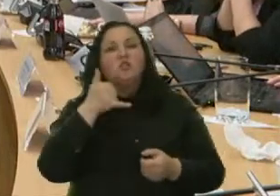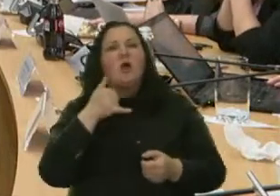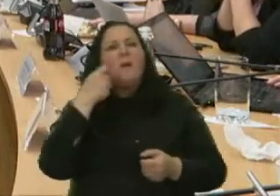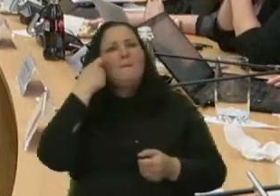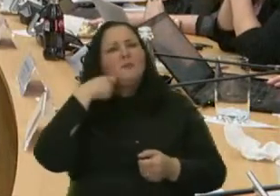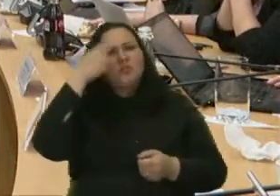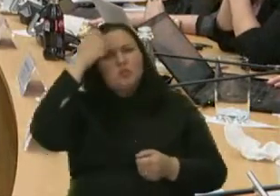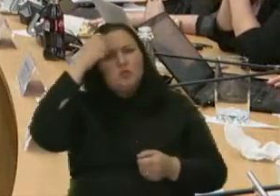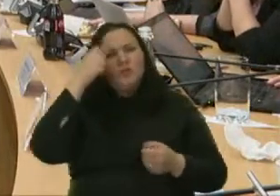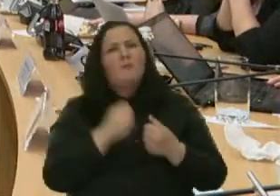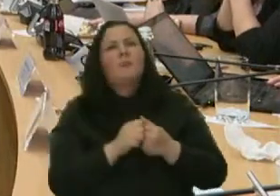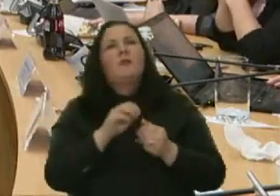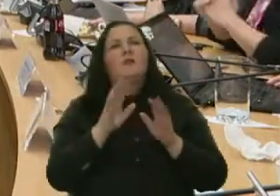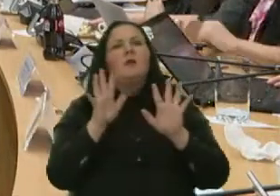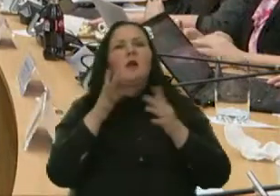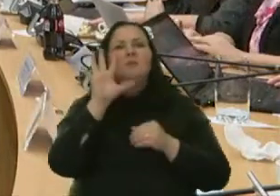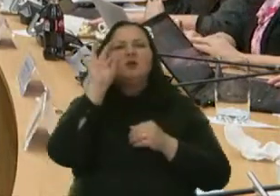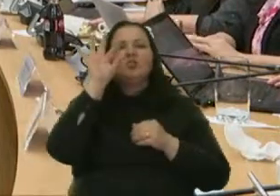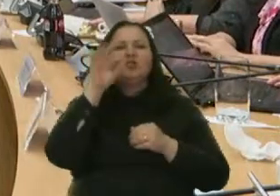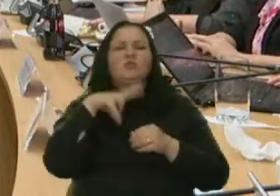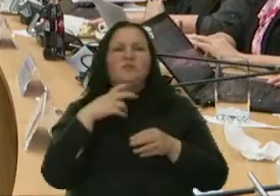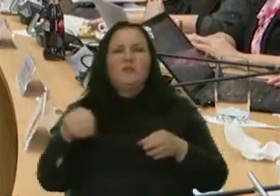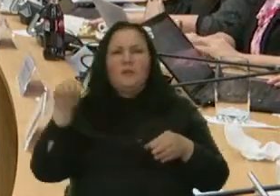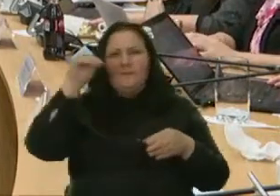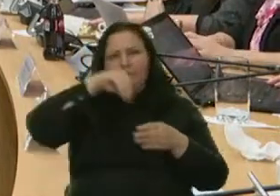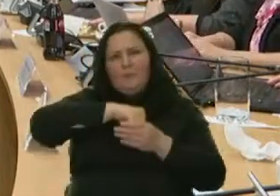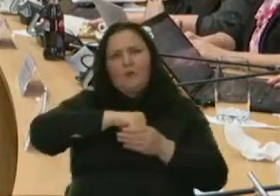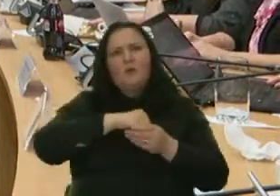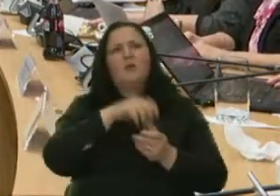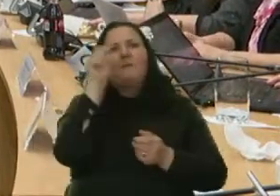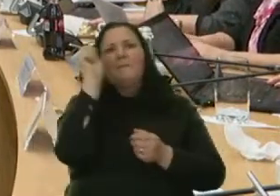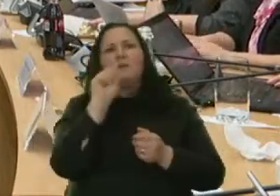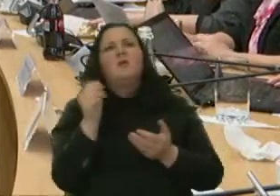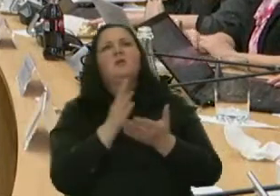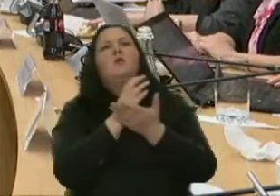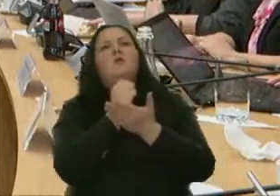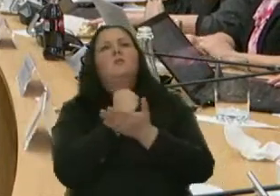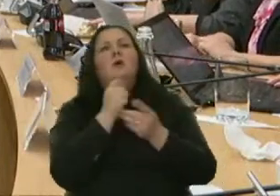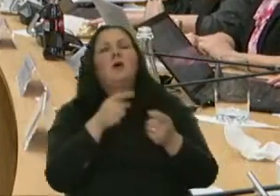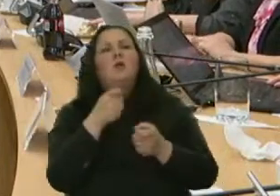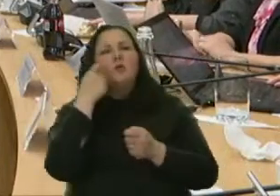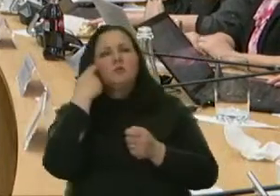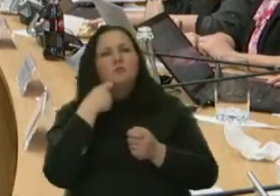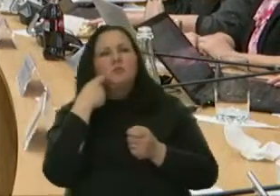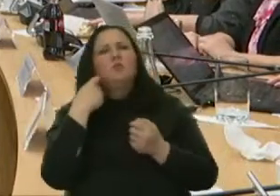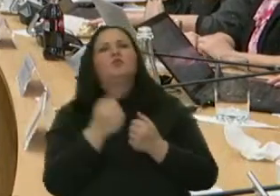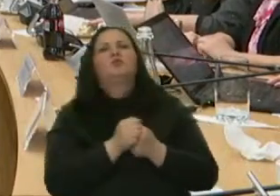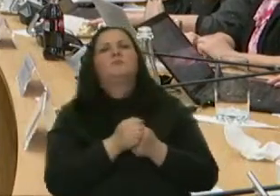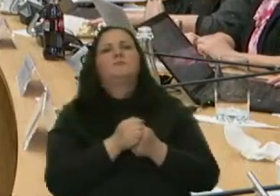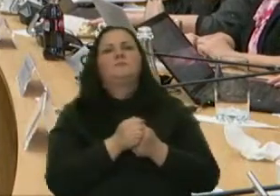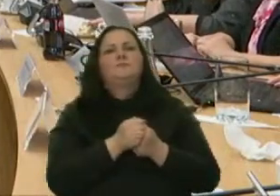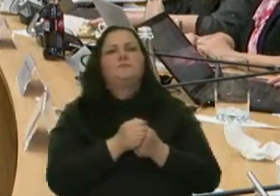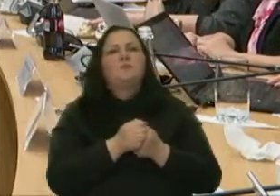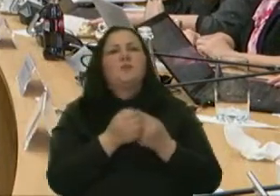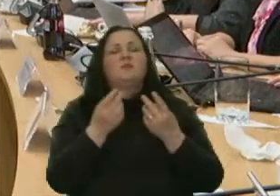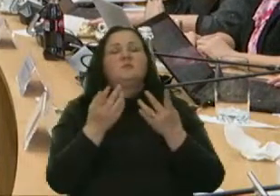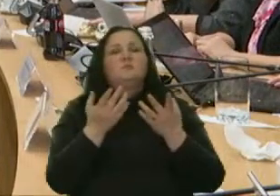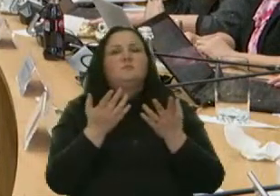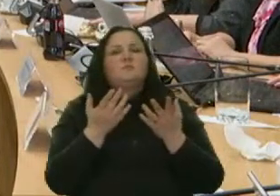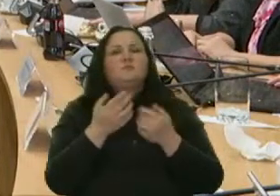circa 50 vor fi cuprinse în proiectul de buget al municipiului Cluj Napoca